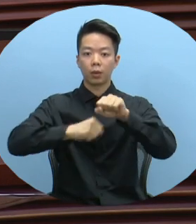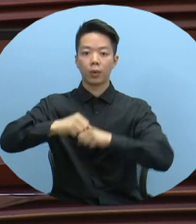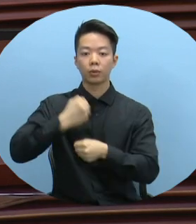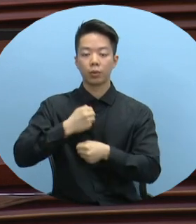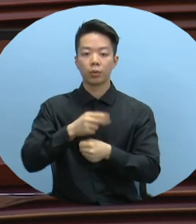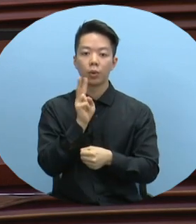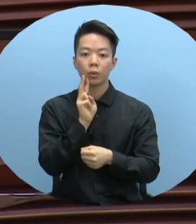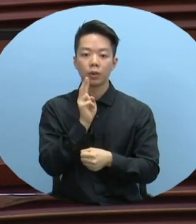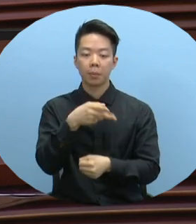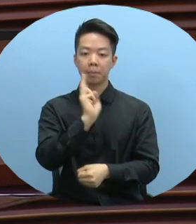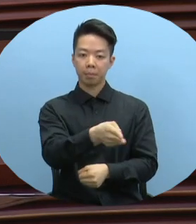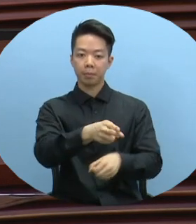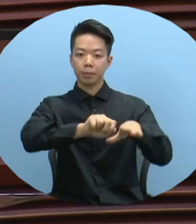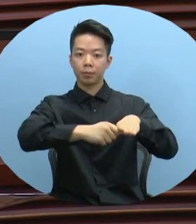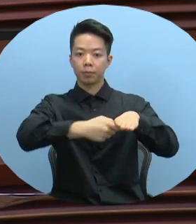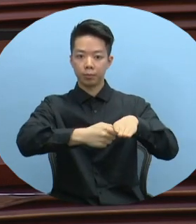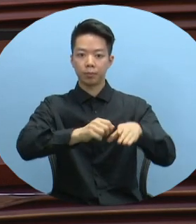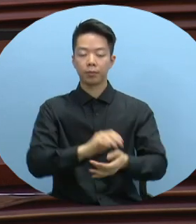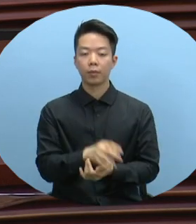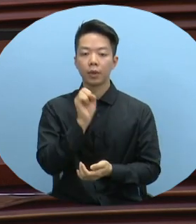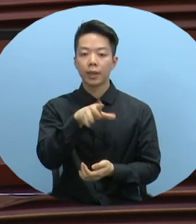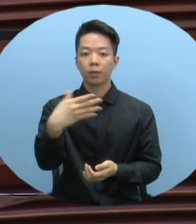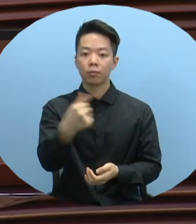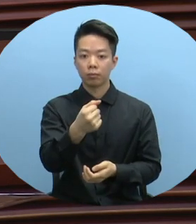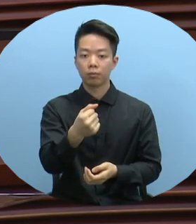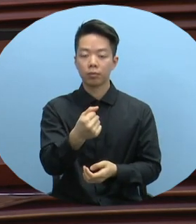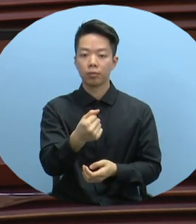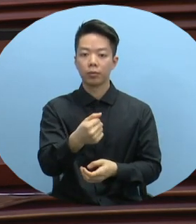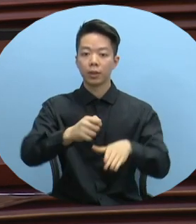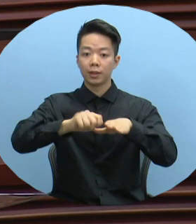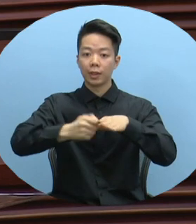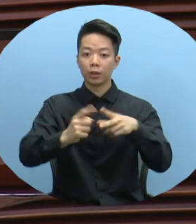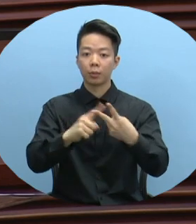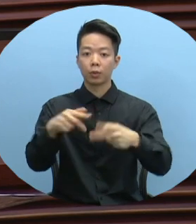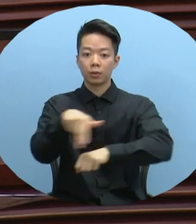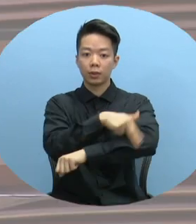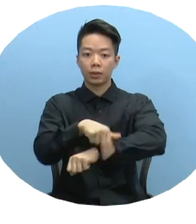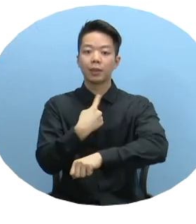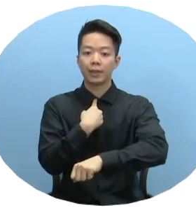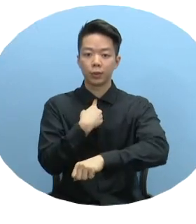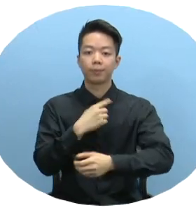發出渠務修葺令，著令有關的業主進行所需的修葺工程。